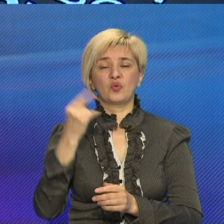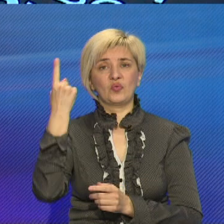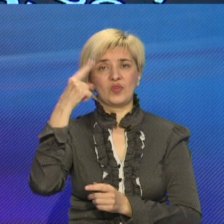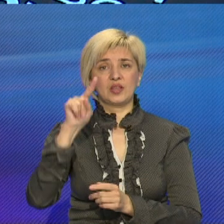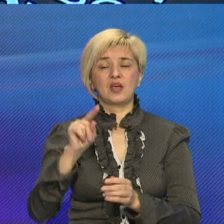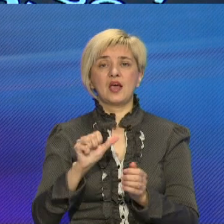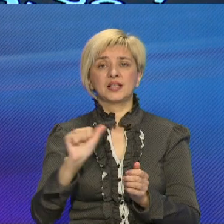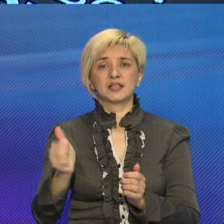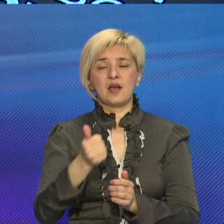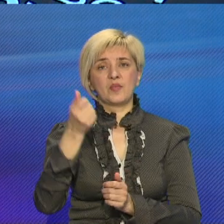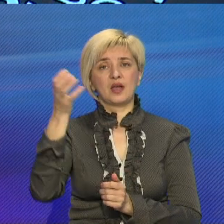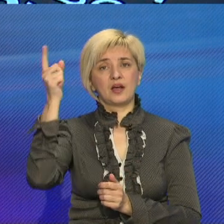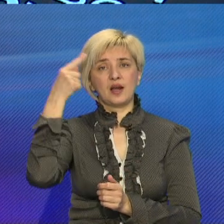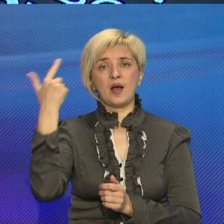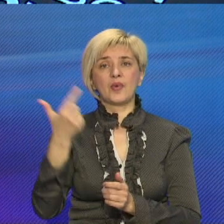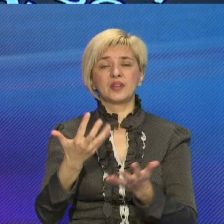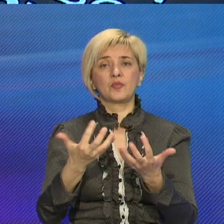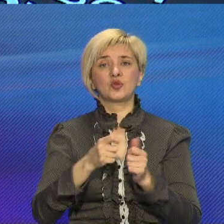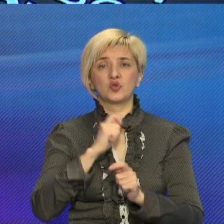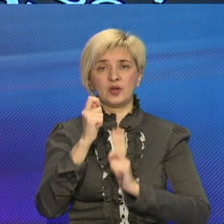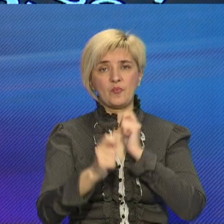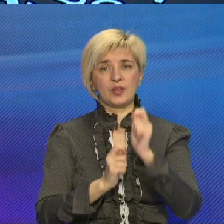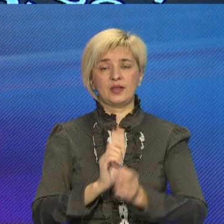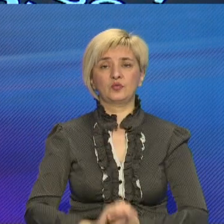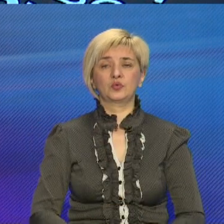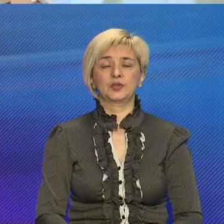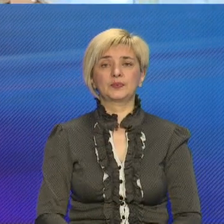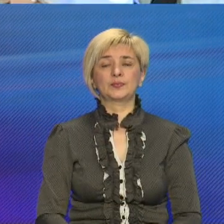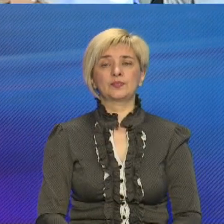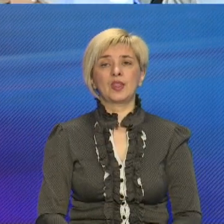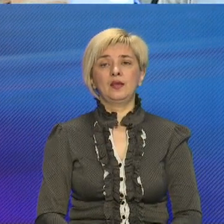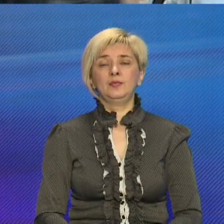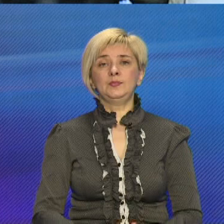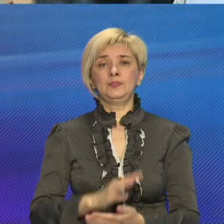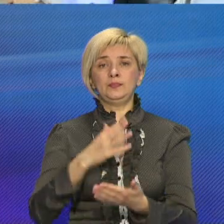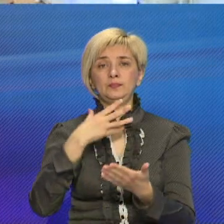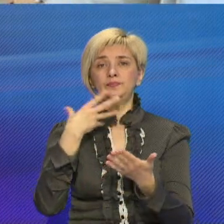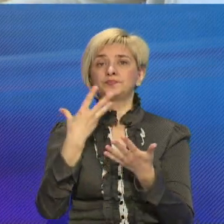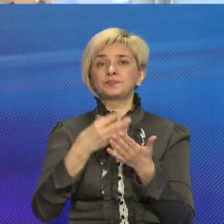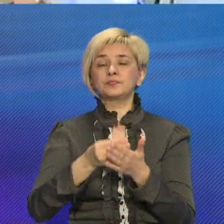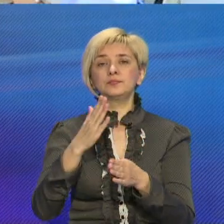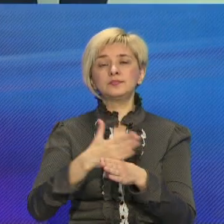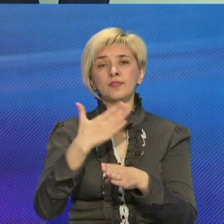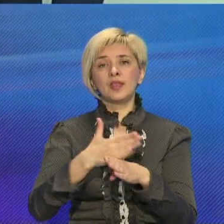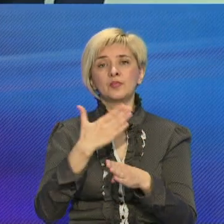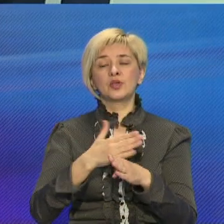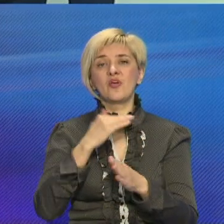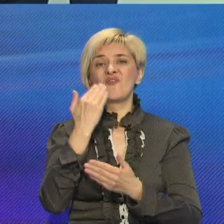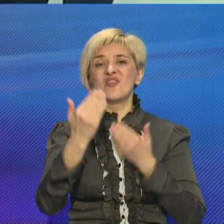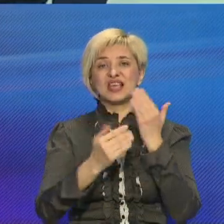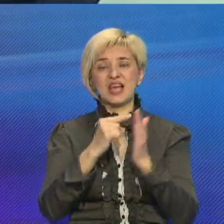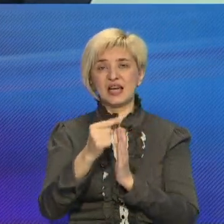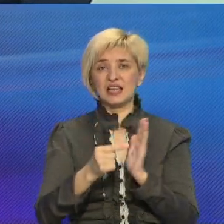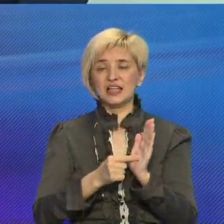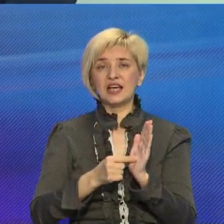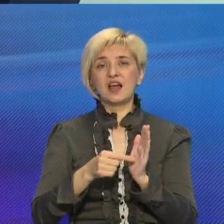каштоўныя падарункі. Вольга Пелянчук раскажа. З уласнай распрацоўкай, віктарынай спецыялісты абласнога